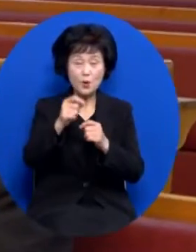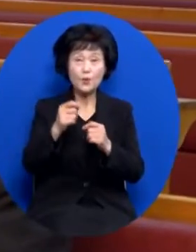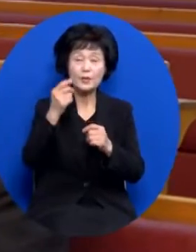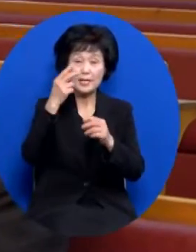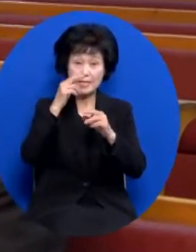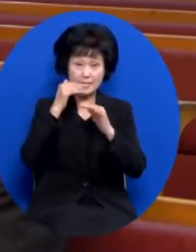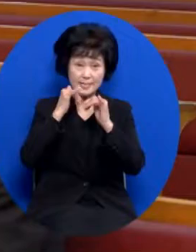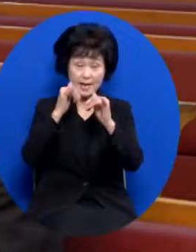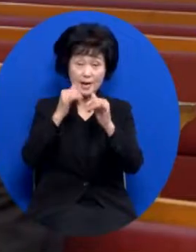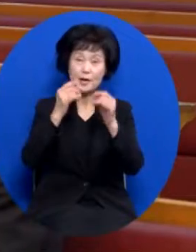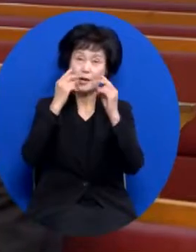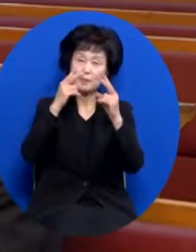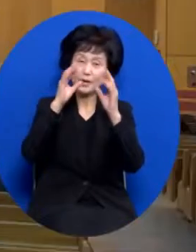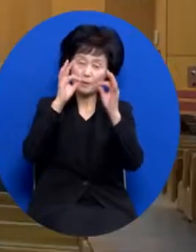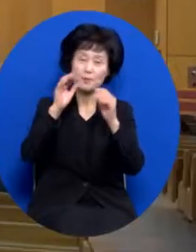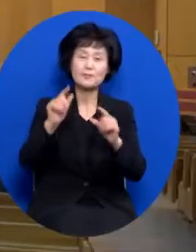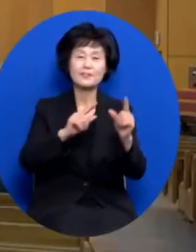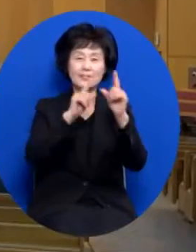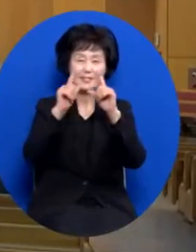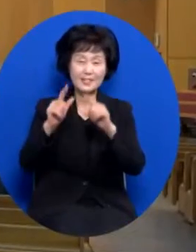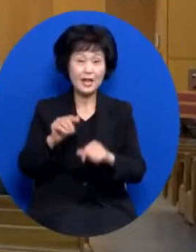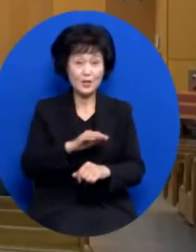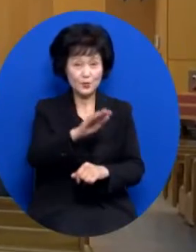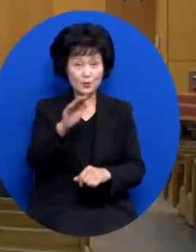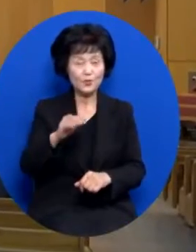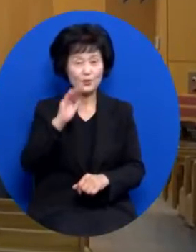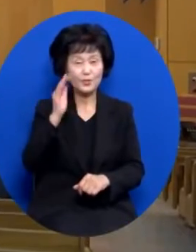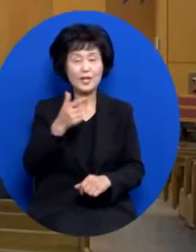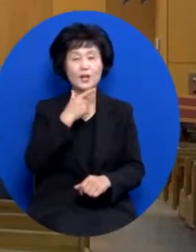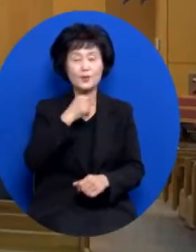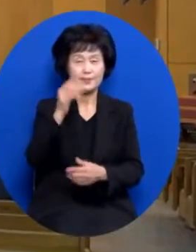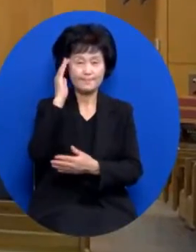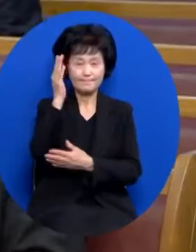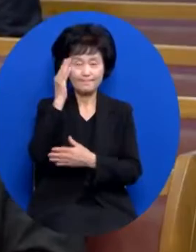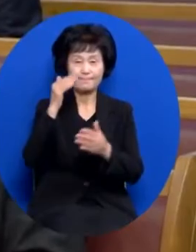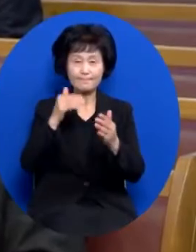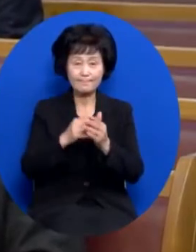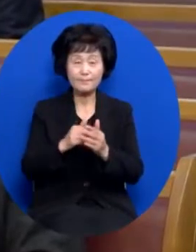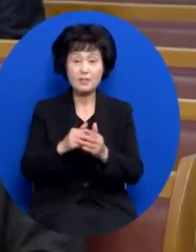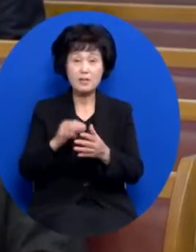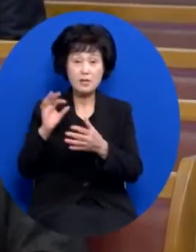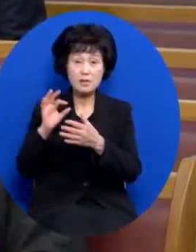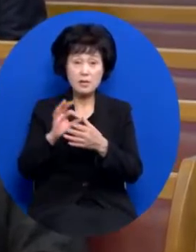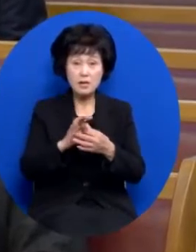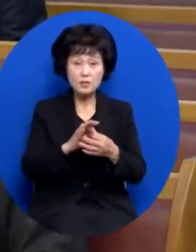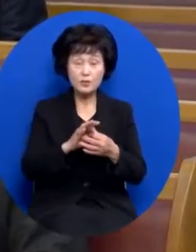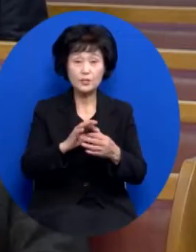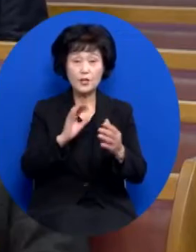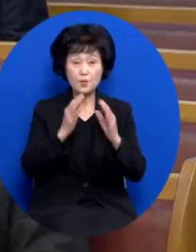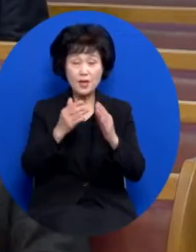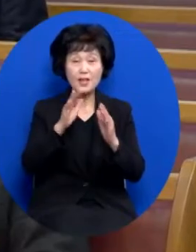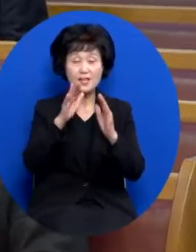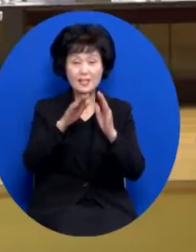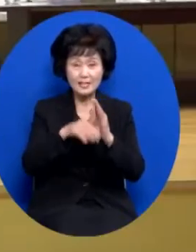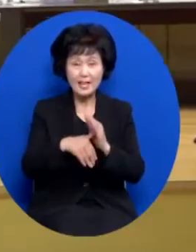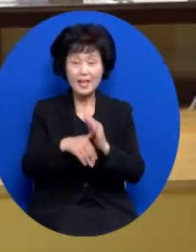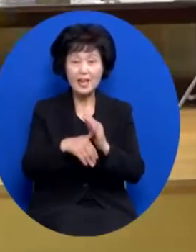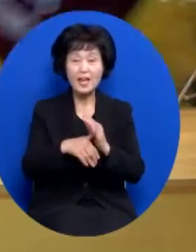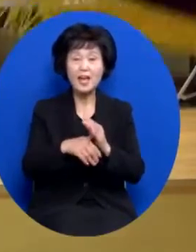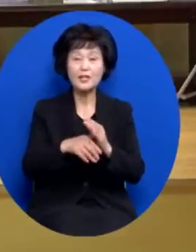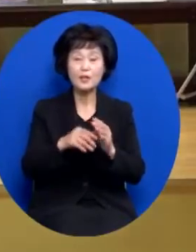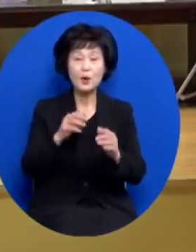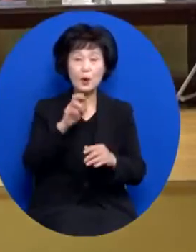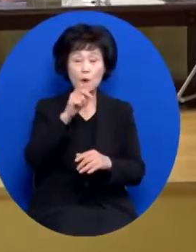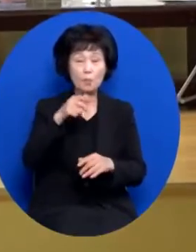바라보며 살아가는 우리가 되길 바란다고 말씀을 전했습니다 이어진 정기총회에선 갑부 회무처리가 진행됐으며